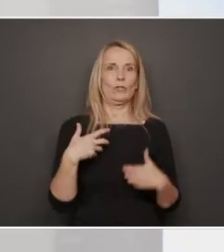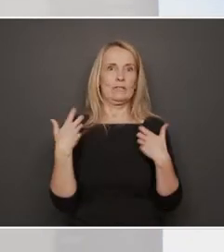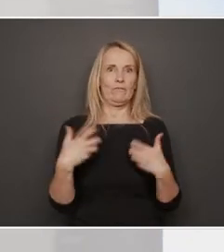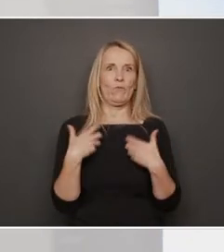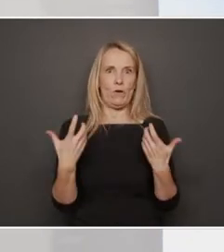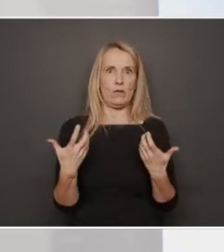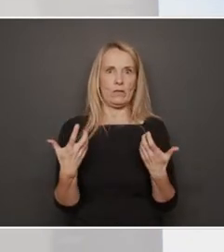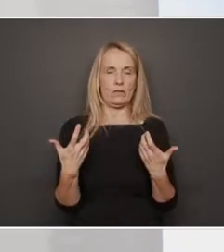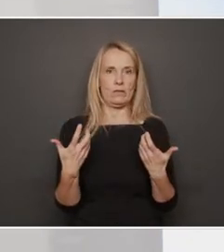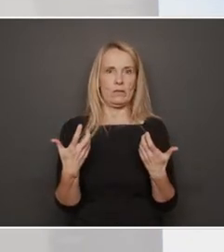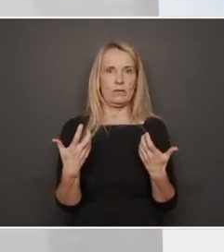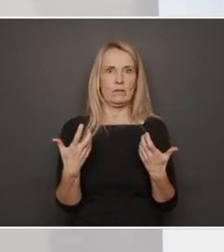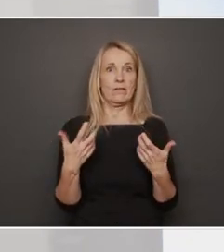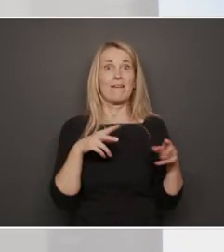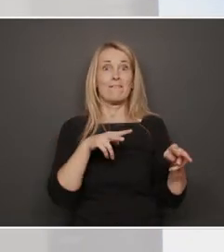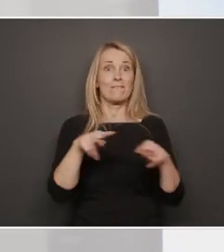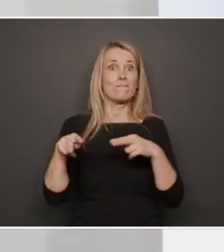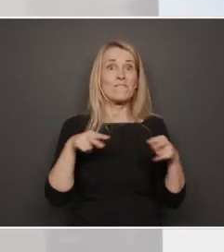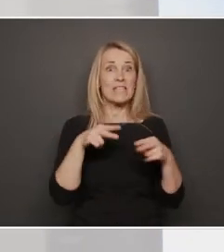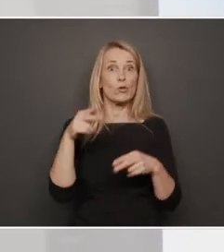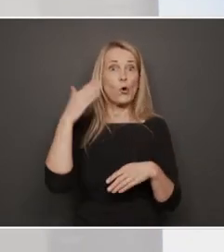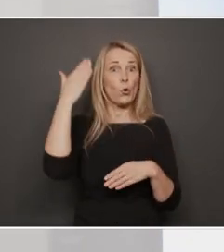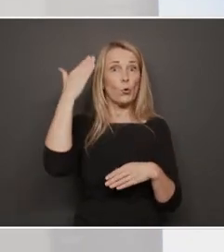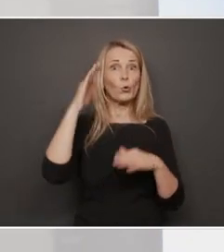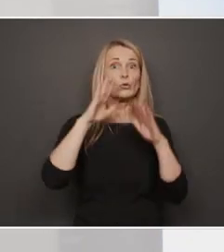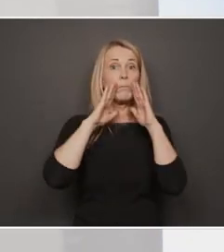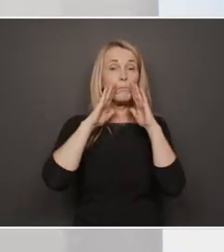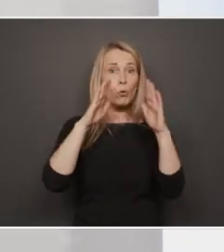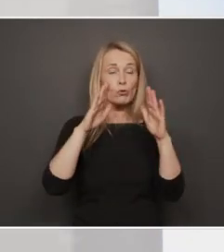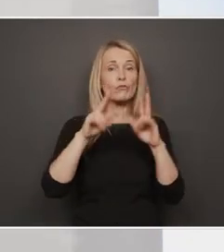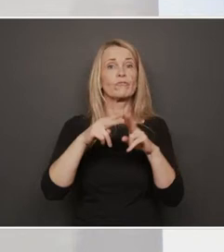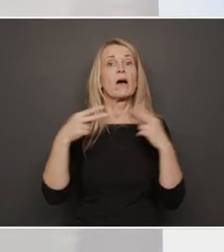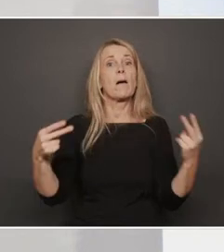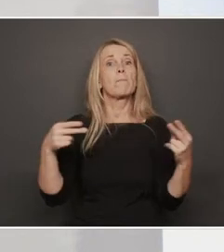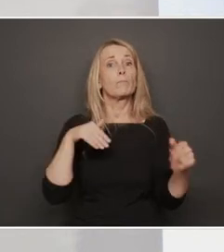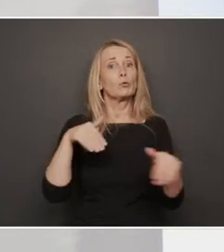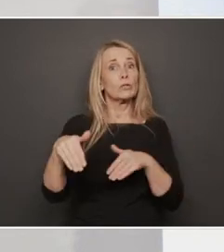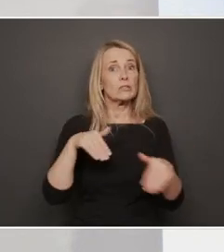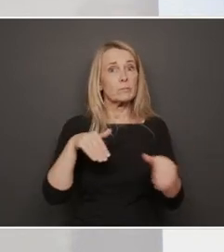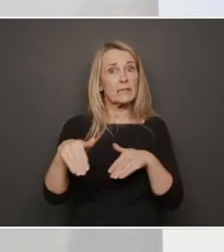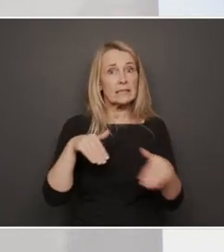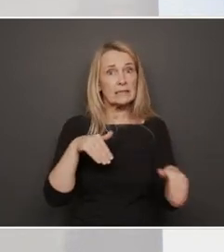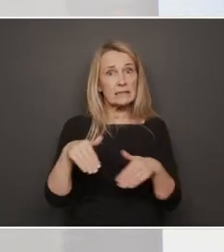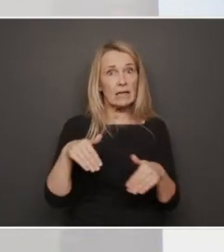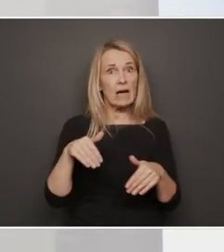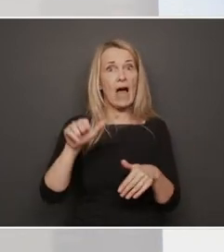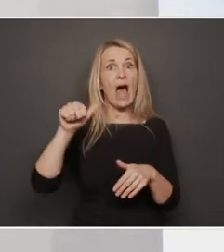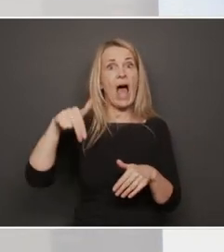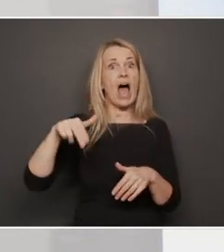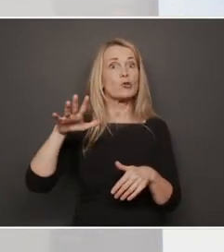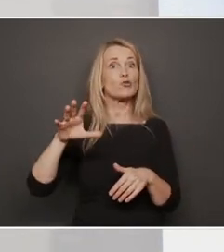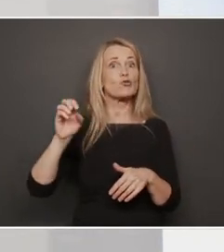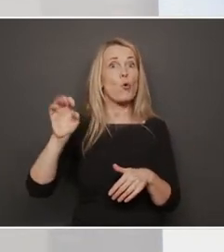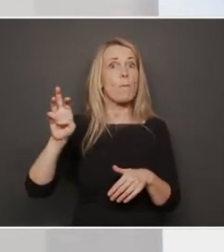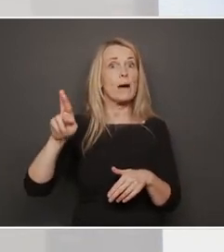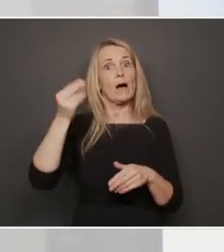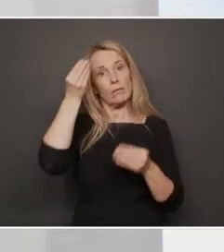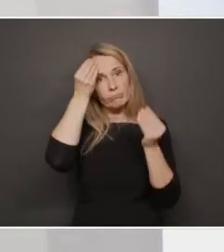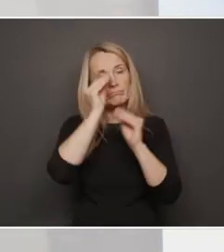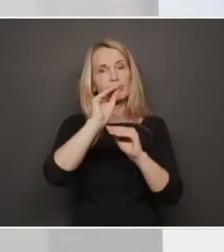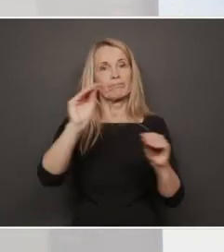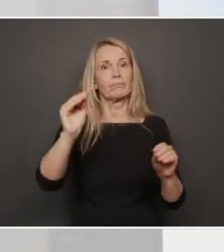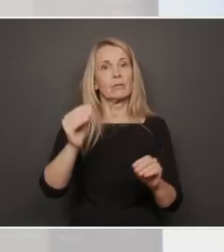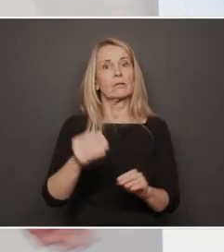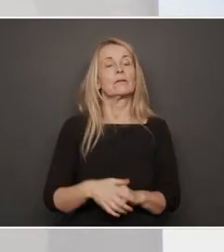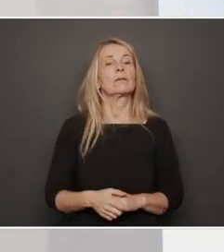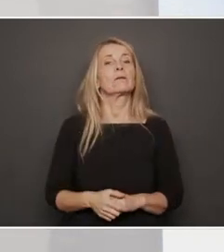dass ich die Videogrußbotschaft von Bundesminister Anschober ankündigen